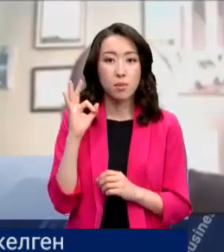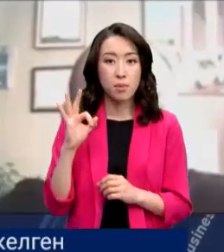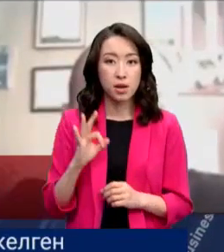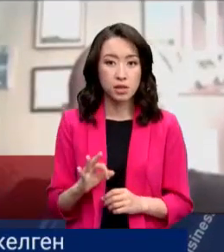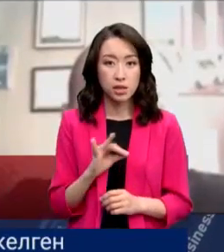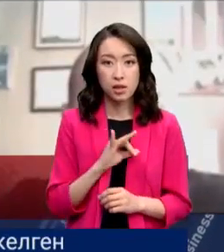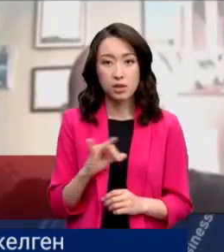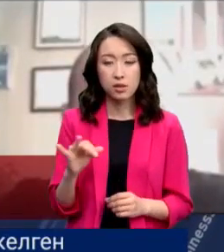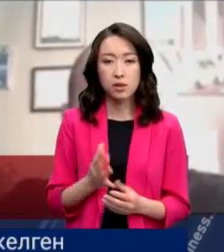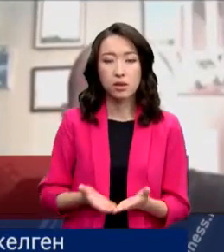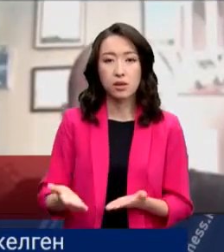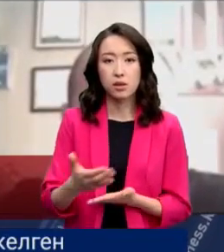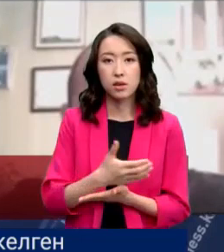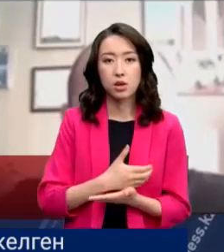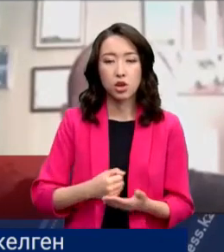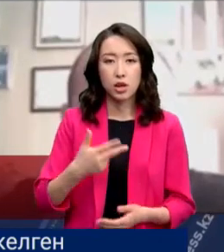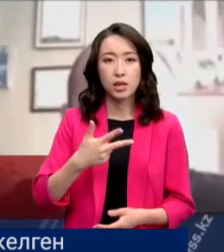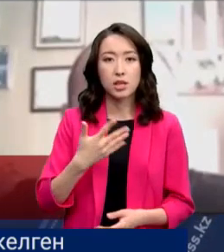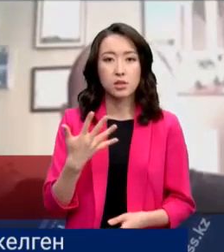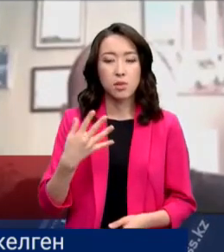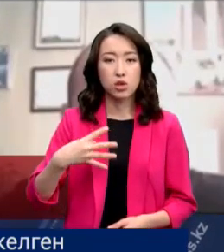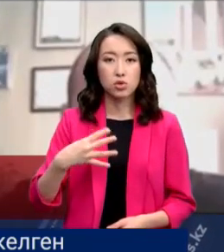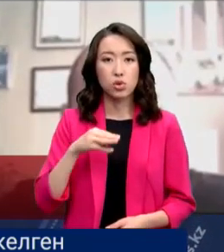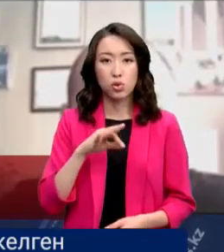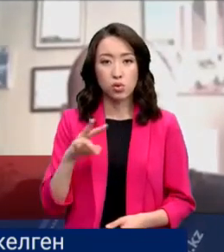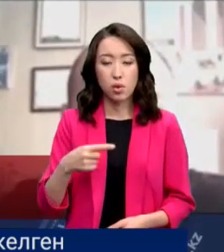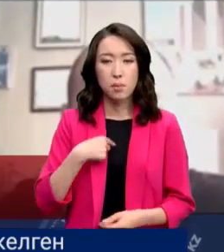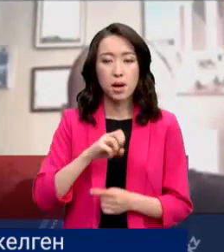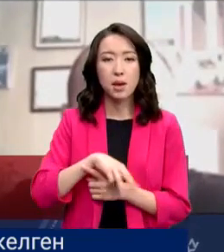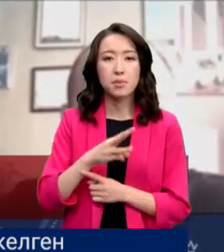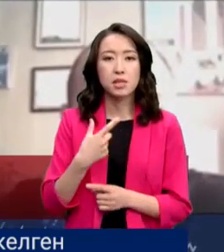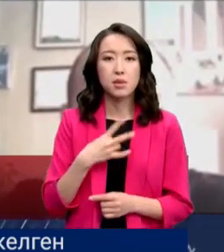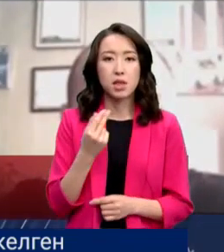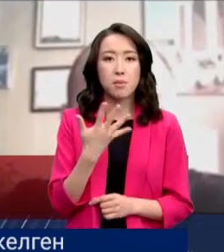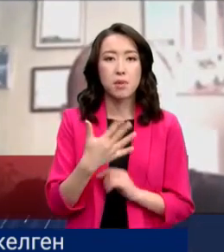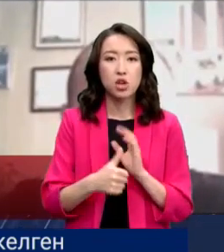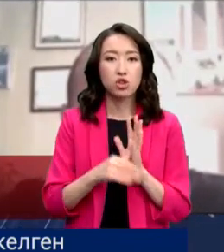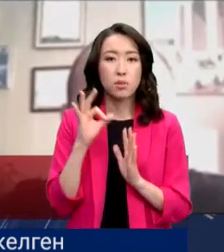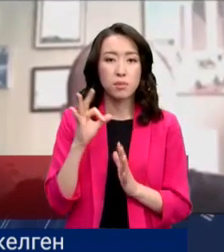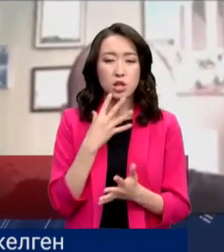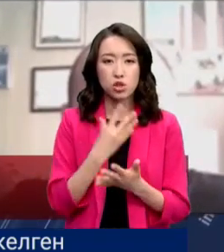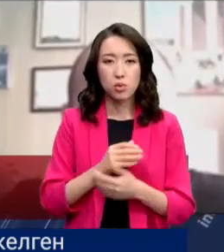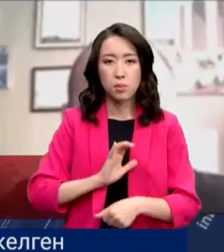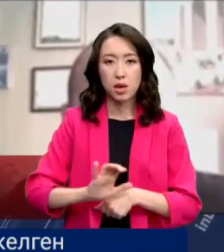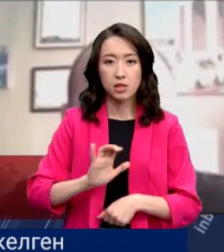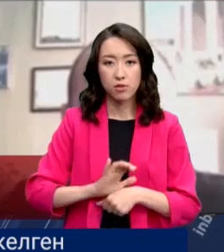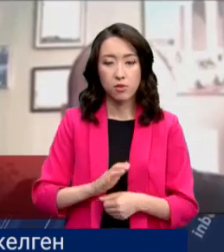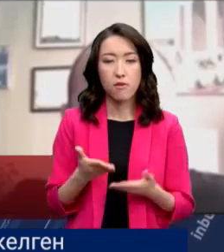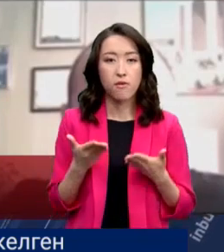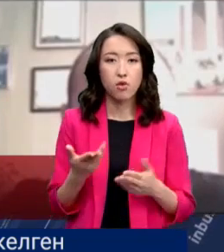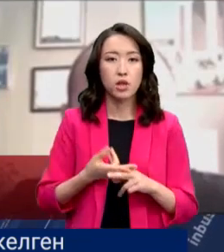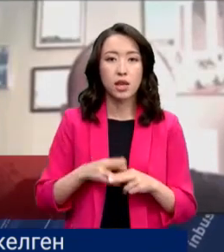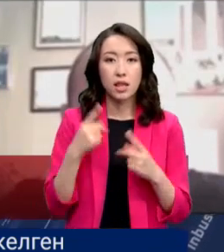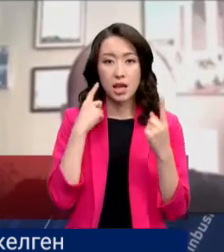и урожайности там 35-40 тонн, то мы обеспечим себя на 5-6% собственным производством. Вот